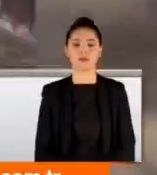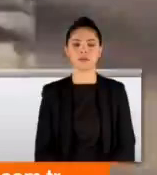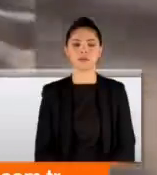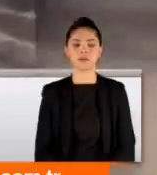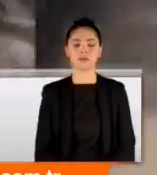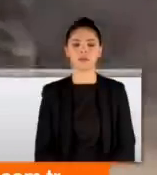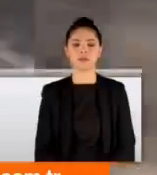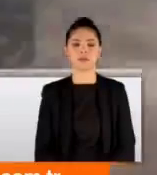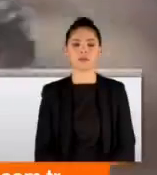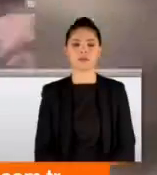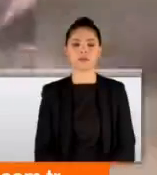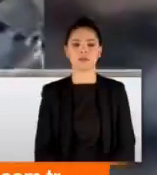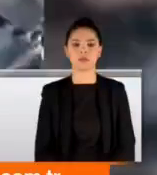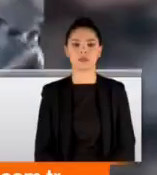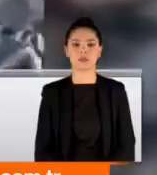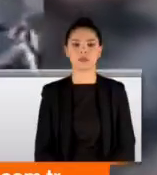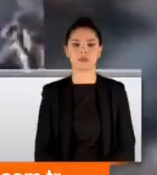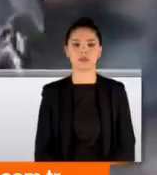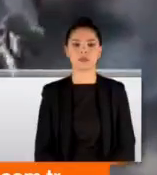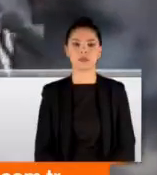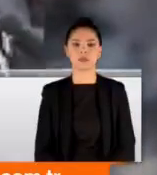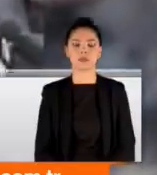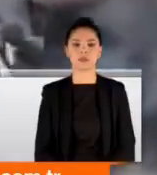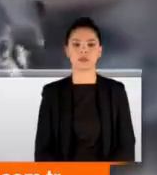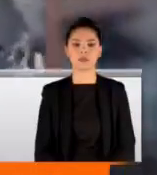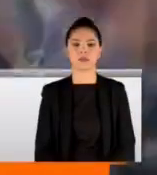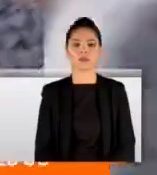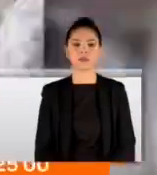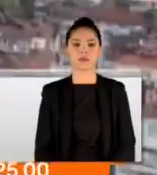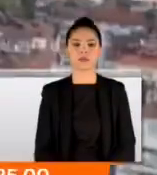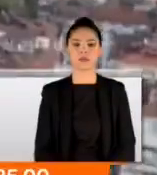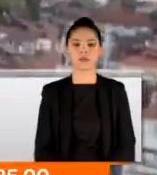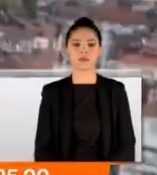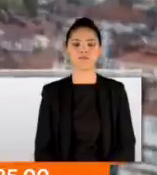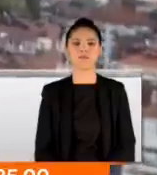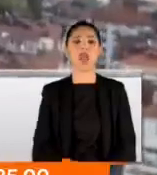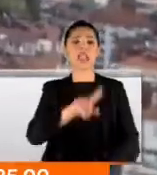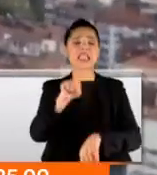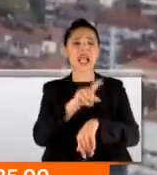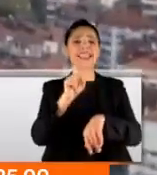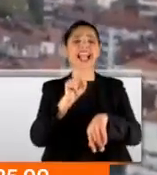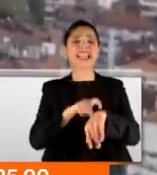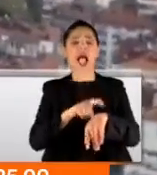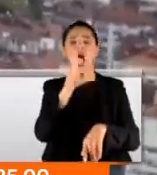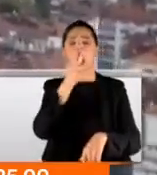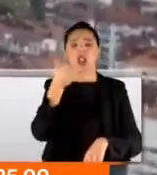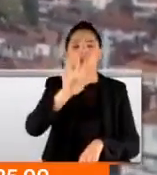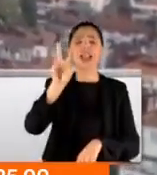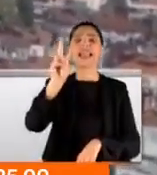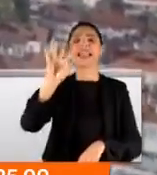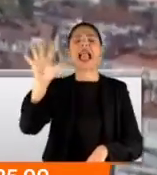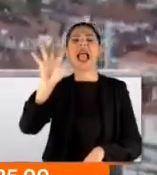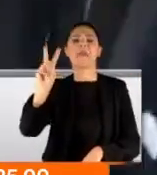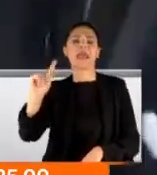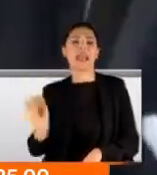olun da içeriden bir ses duyulsun ya. İnşallah can kaybı yoktur. Saatler 14.51'i gösteriyordu.